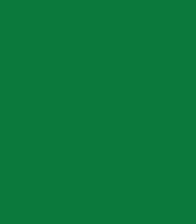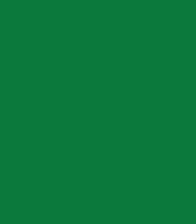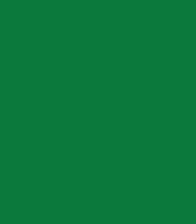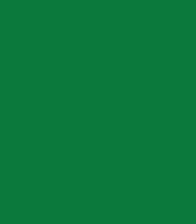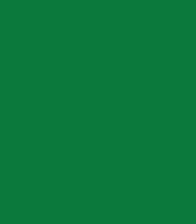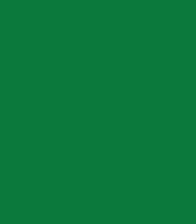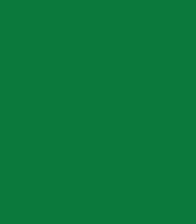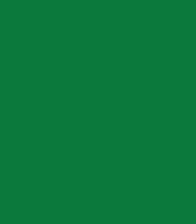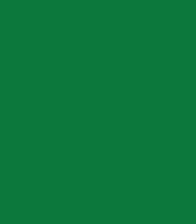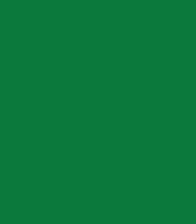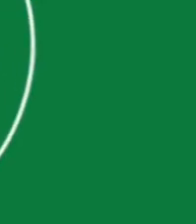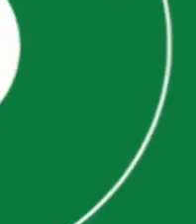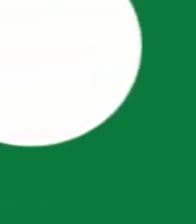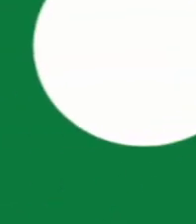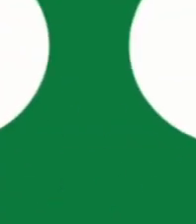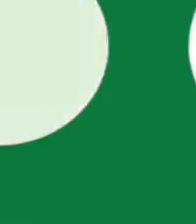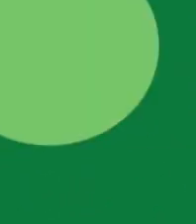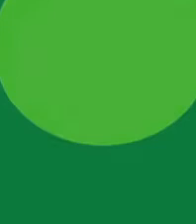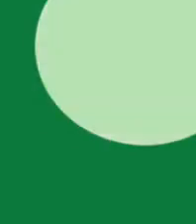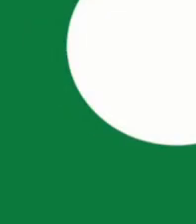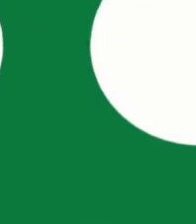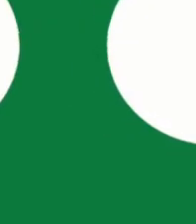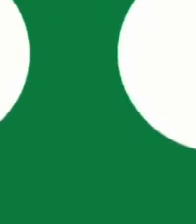Дякую. Дякую.